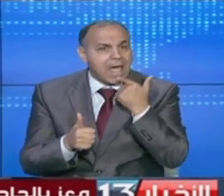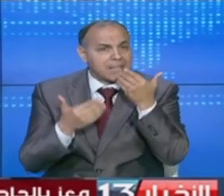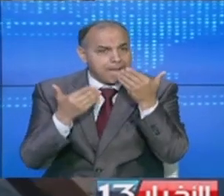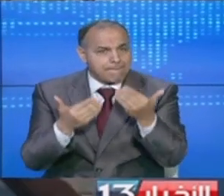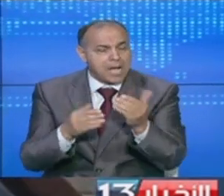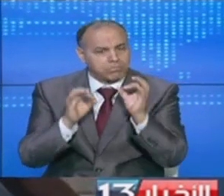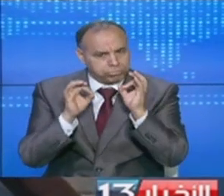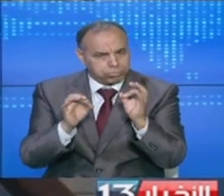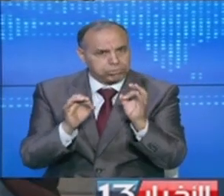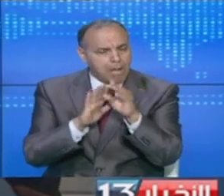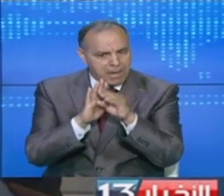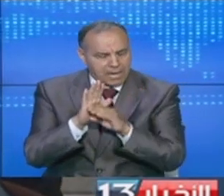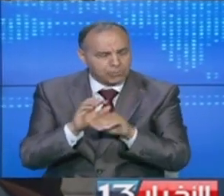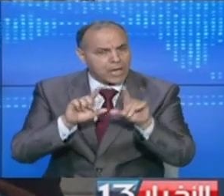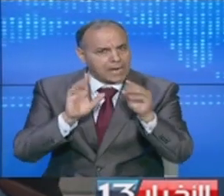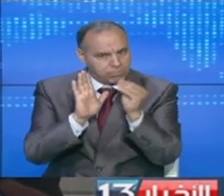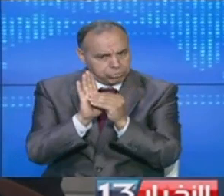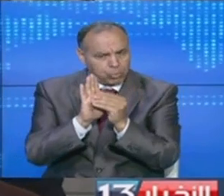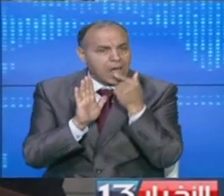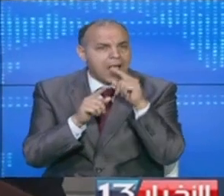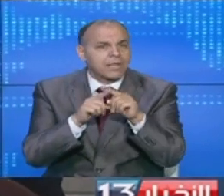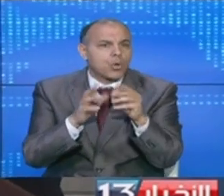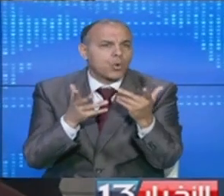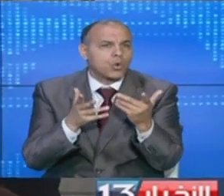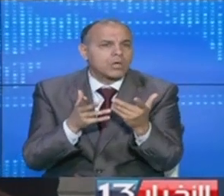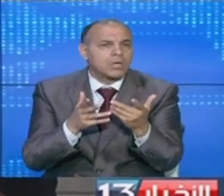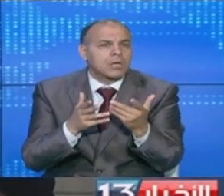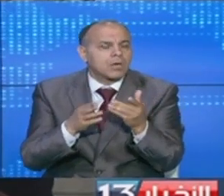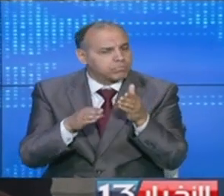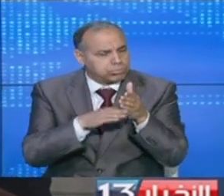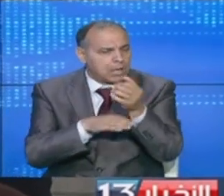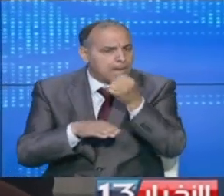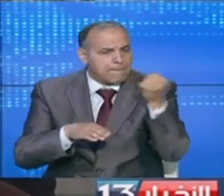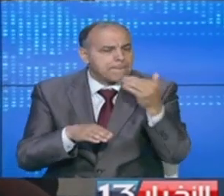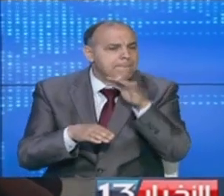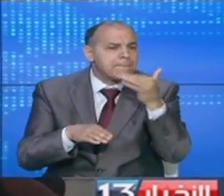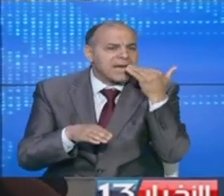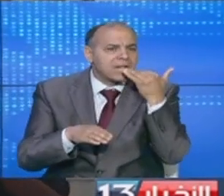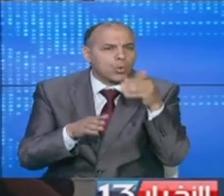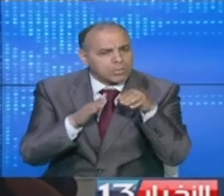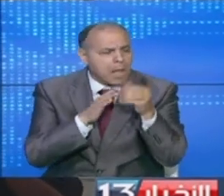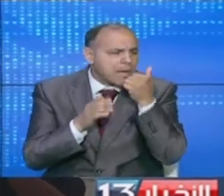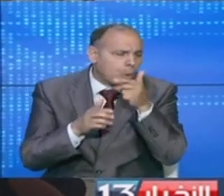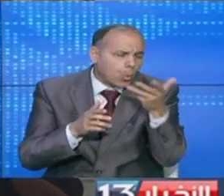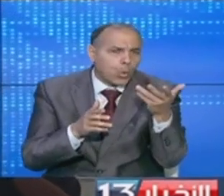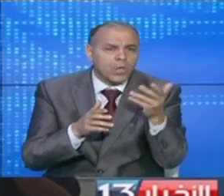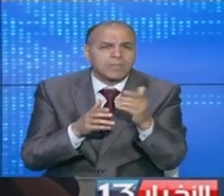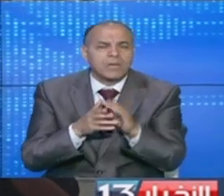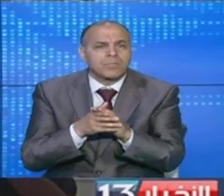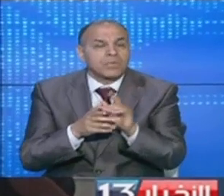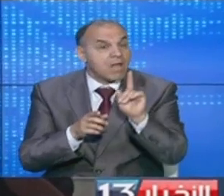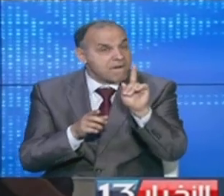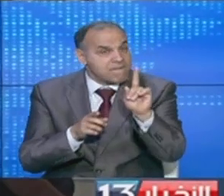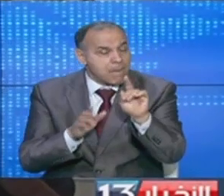ضبطها ضمن منظومه اعلاميه كل ما هو مدخل مخازن تبريد يقع مع ان تكون فمتى